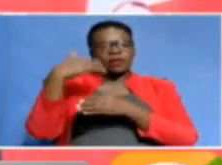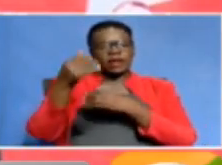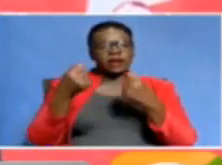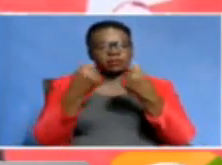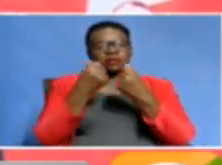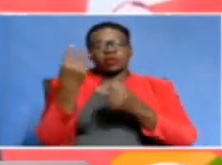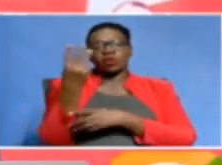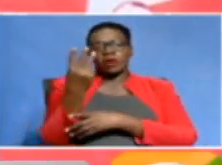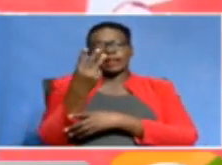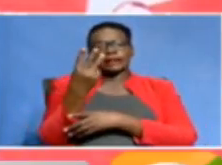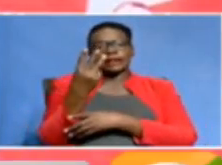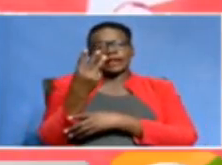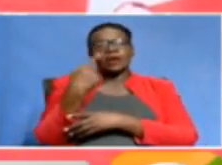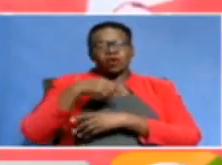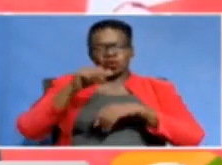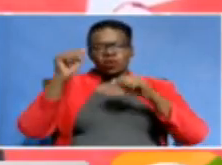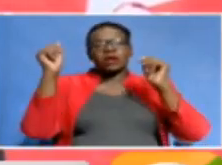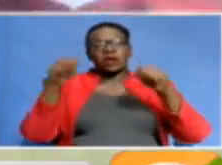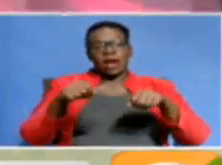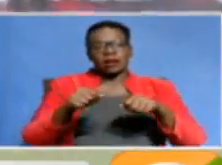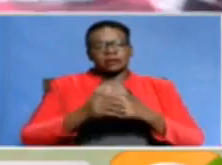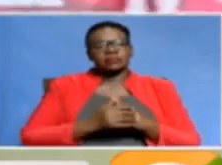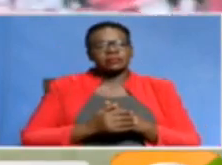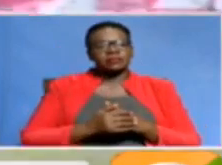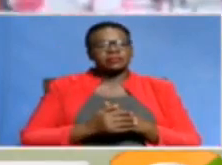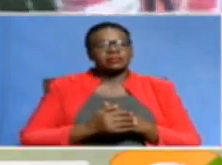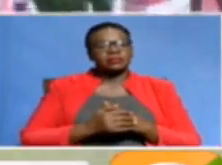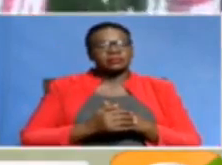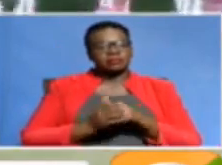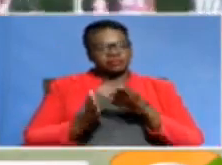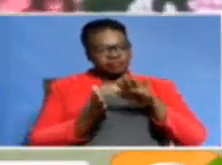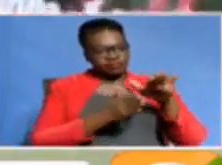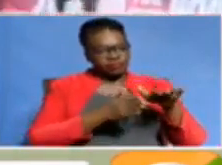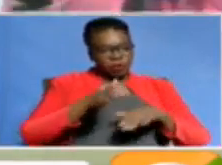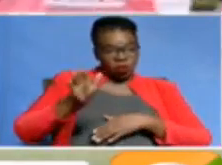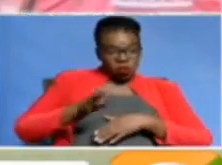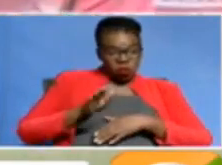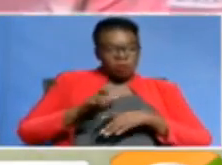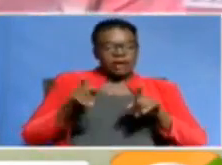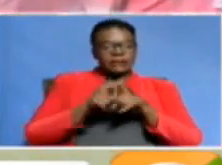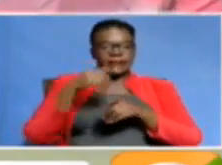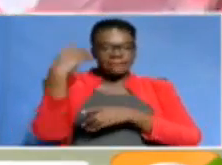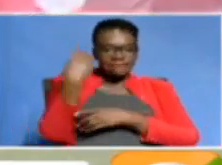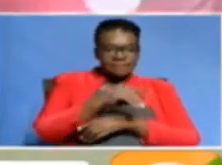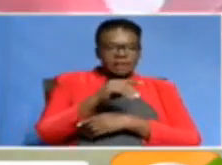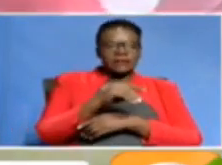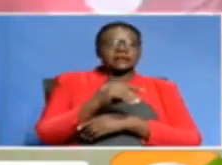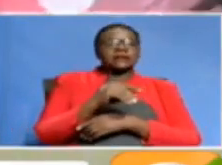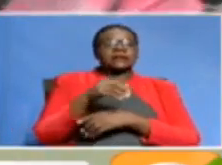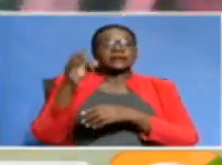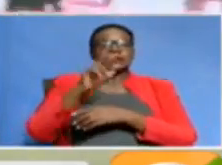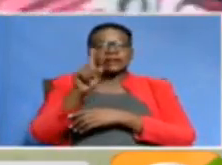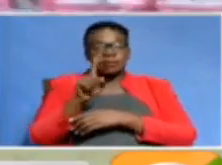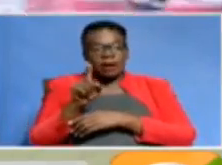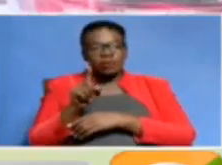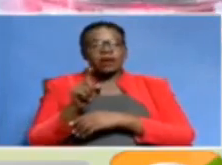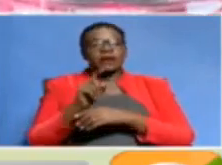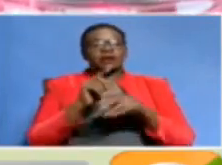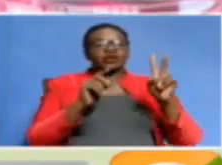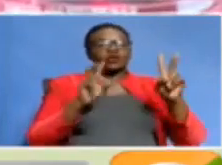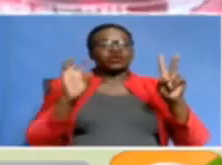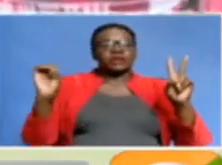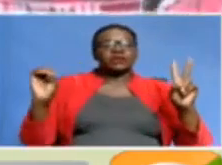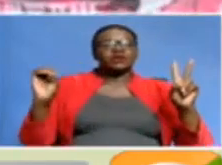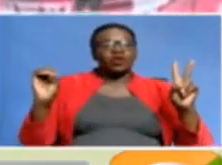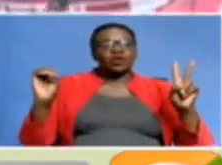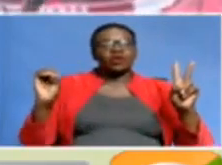Wednesday. Tunaweza Kenya. Akina dada nao walijikakamua na kuabwaga Zimbabwe mabao mawili bila jibu. Sharon Khae na